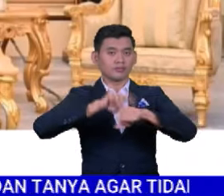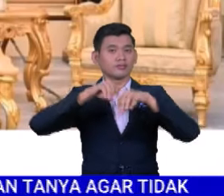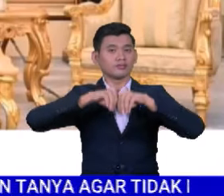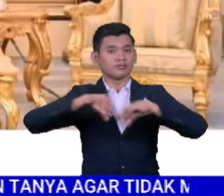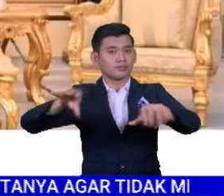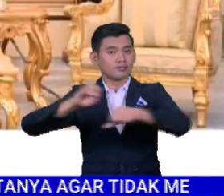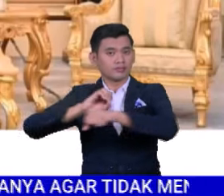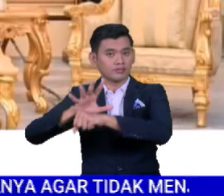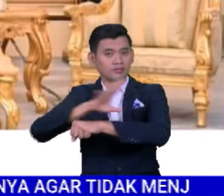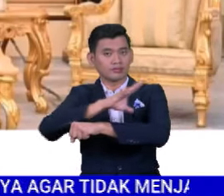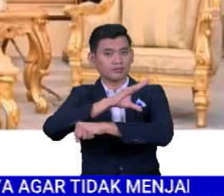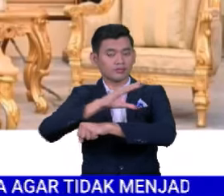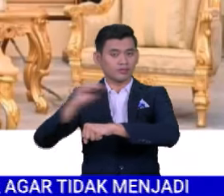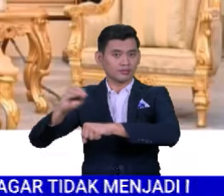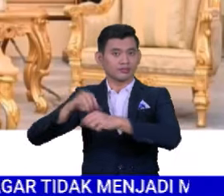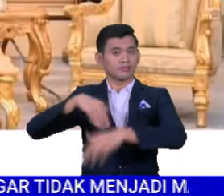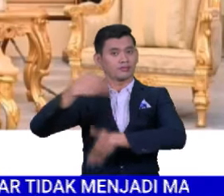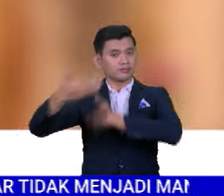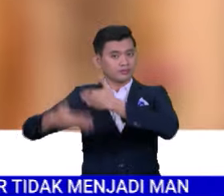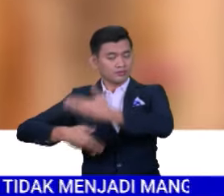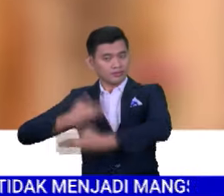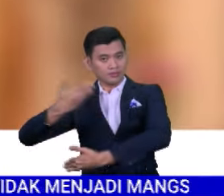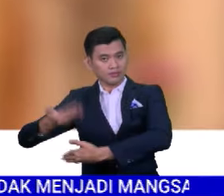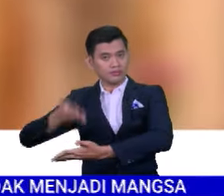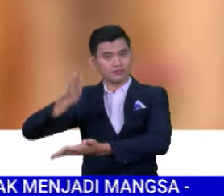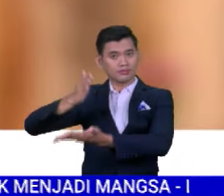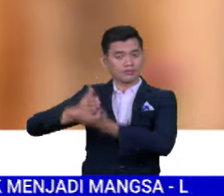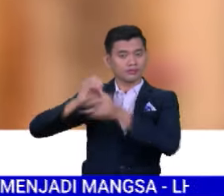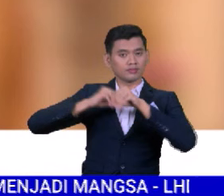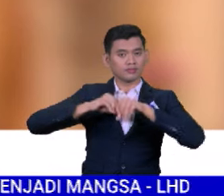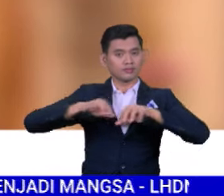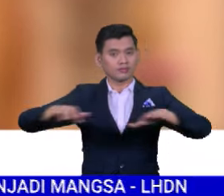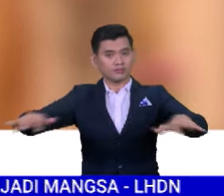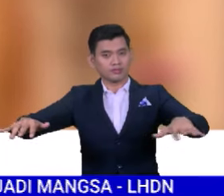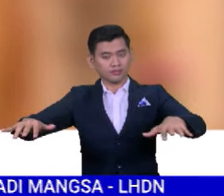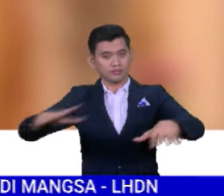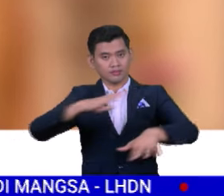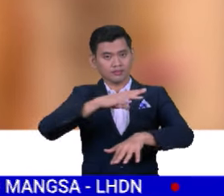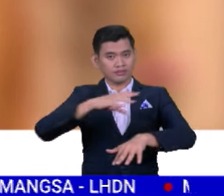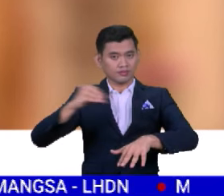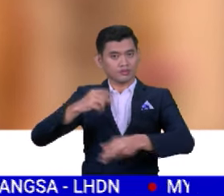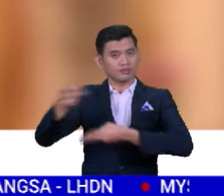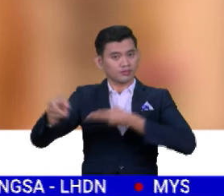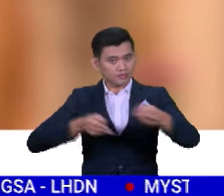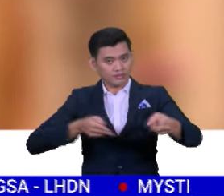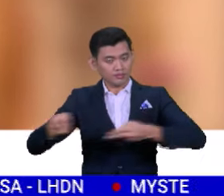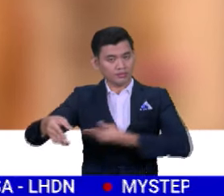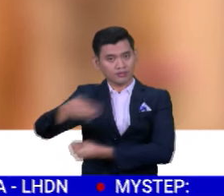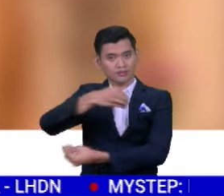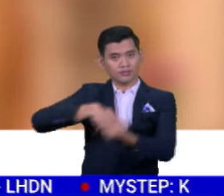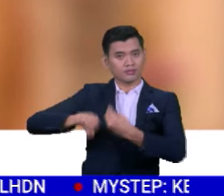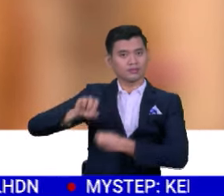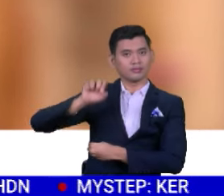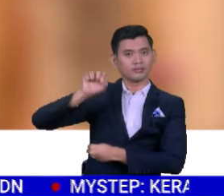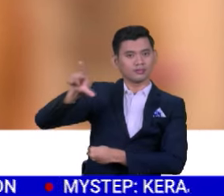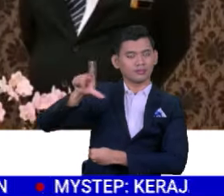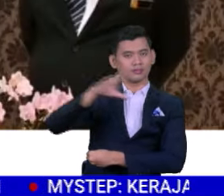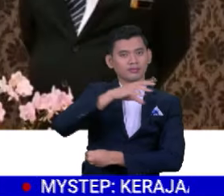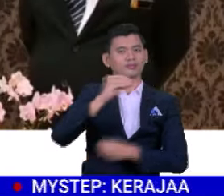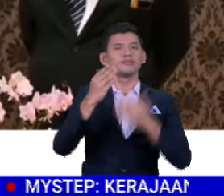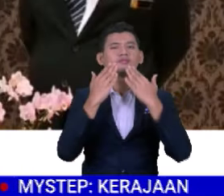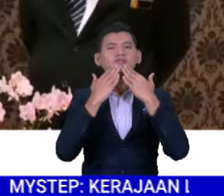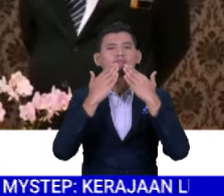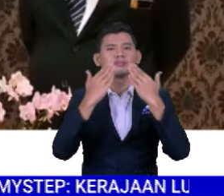pasca pemulihannya serta kuota pasca pandemik Jemaah Haji Malaysia. Baginda menzahirkan penghargaan kepada Putera